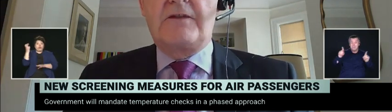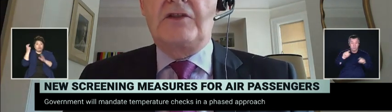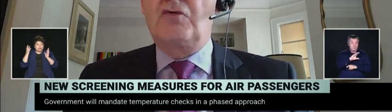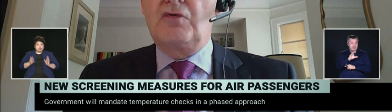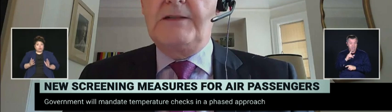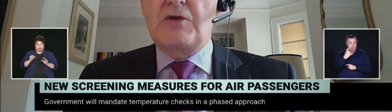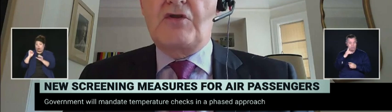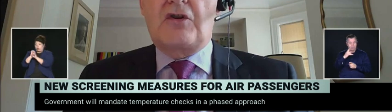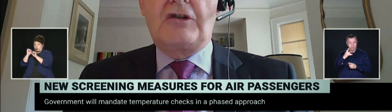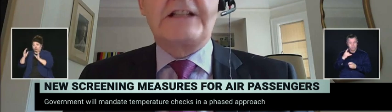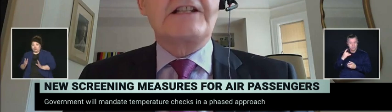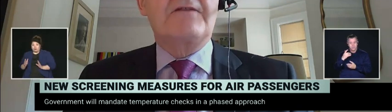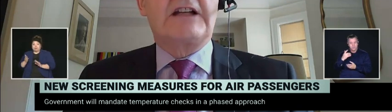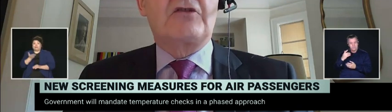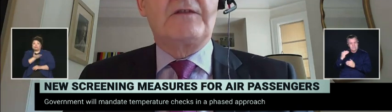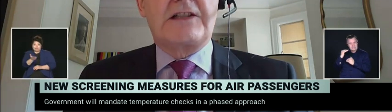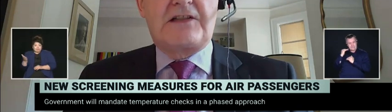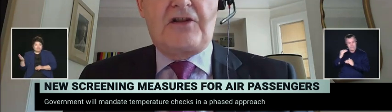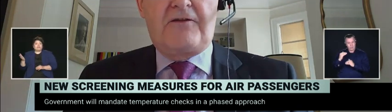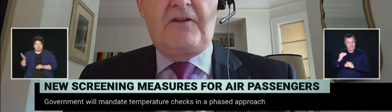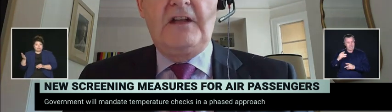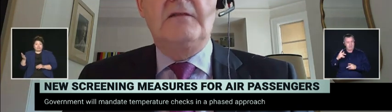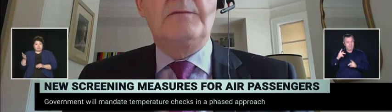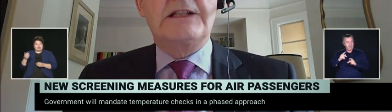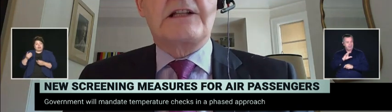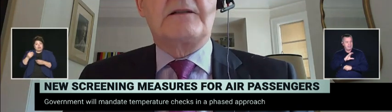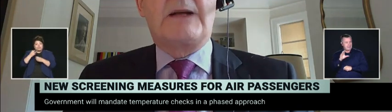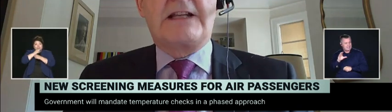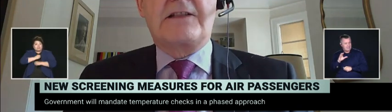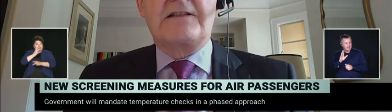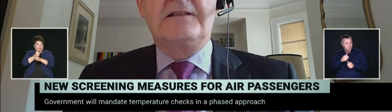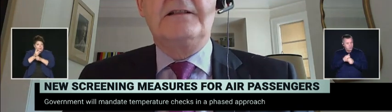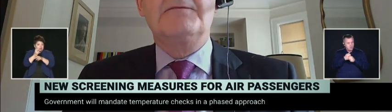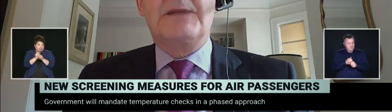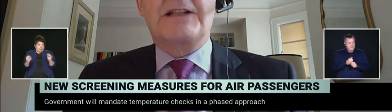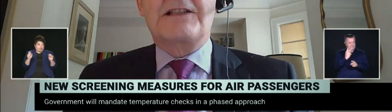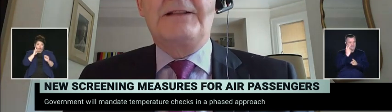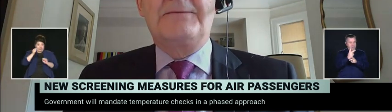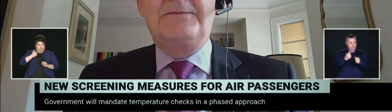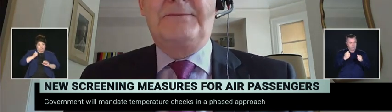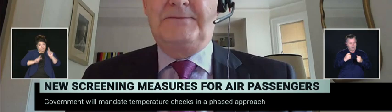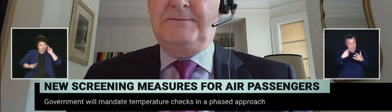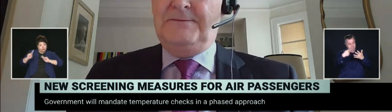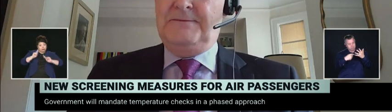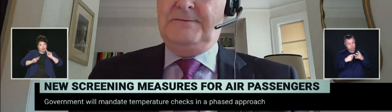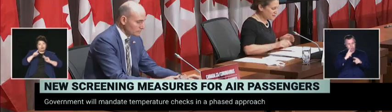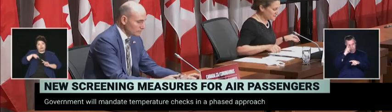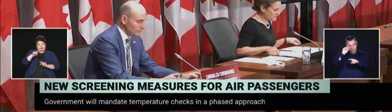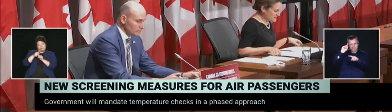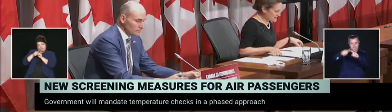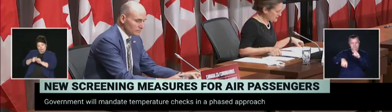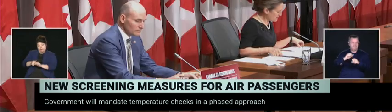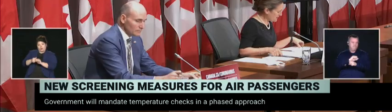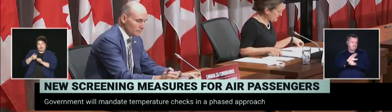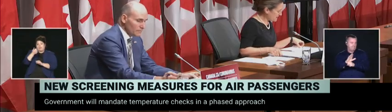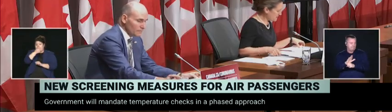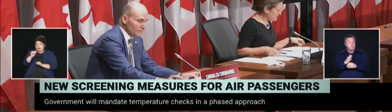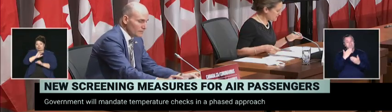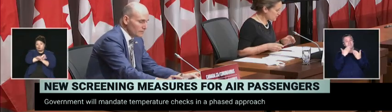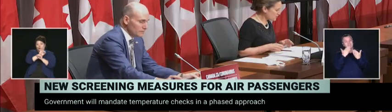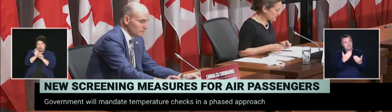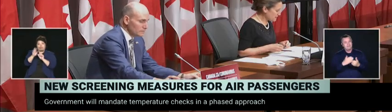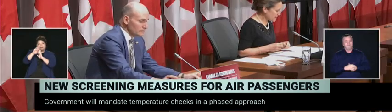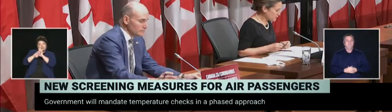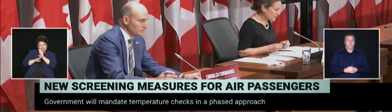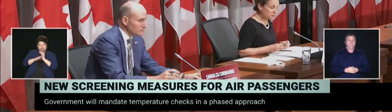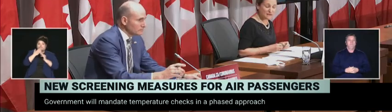en suivant toutes les mesures relatives à la COVID-19 mises en place. Merci. OK, merci Marc. Et